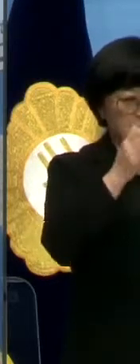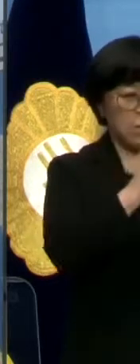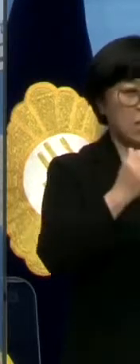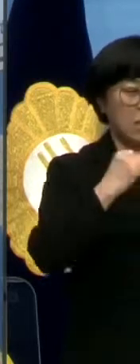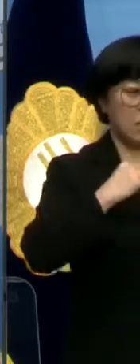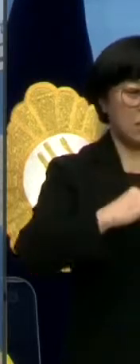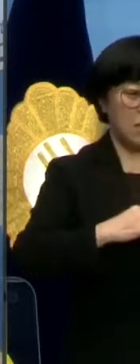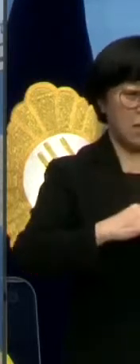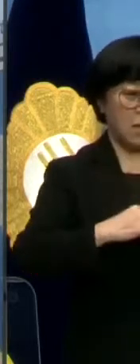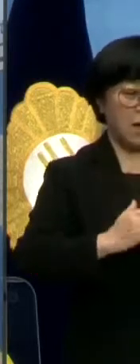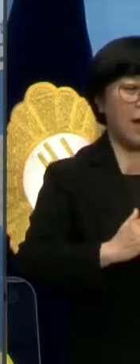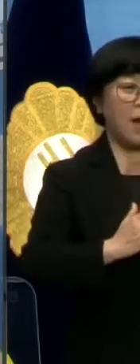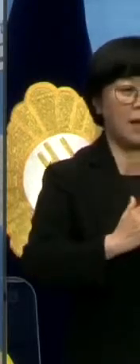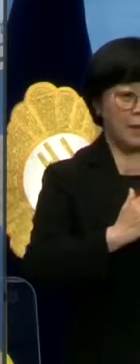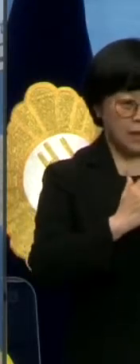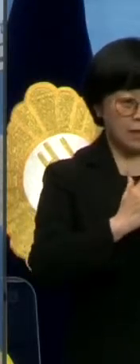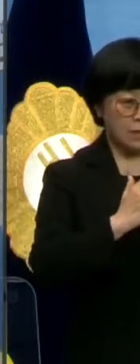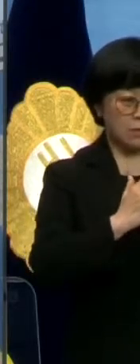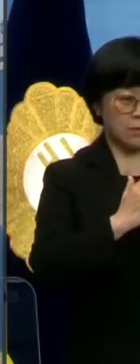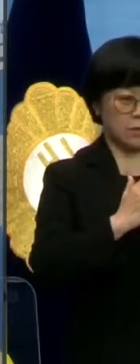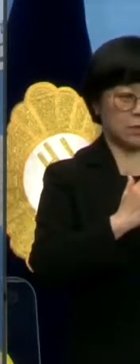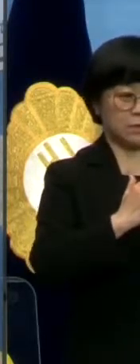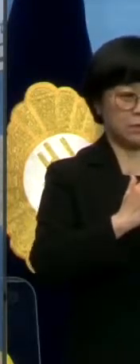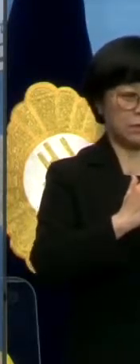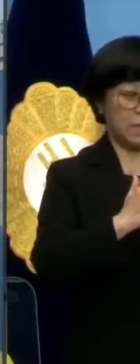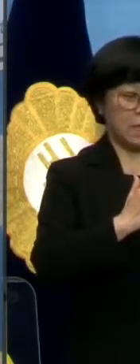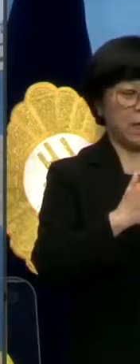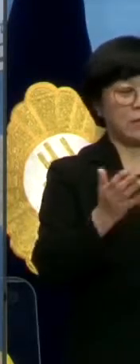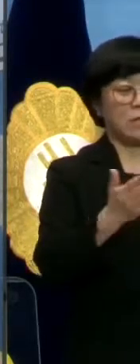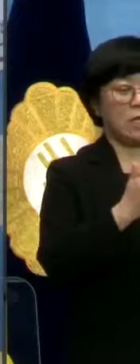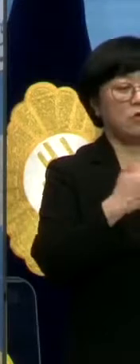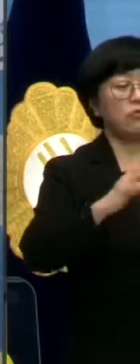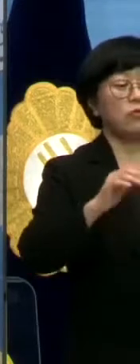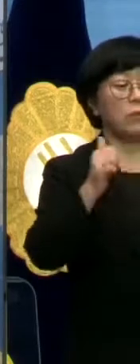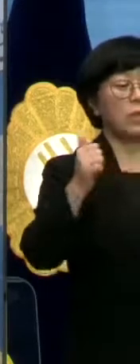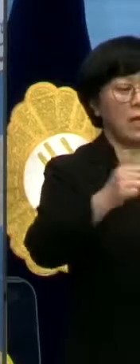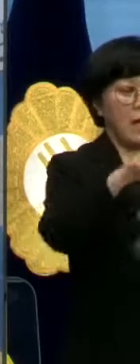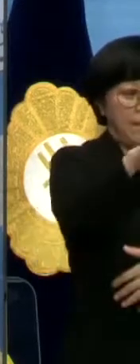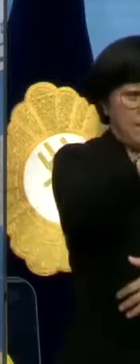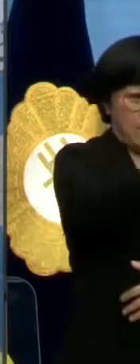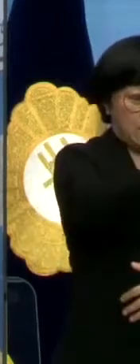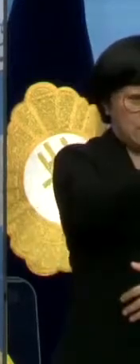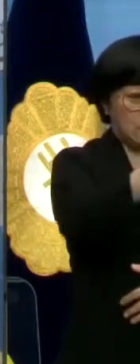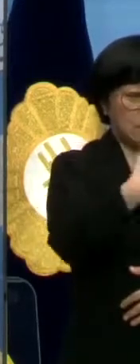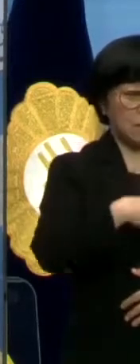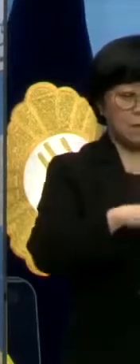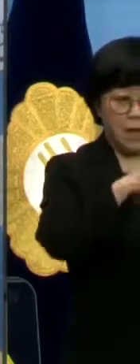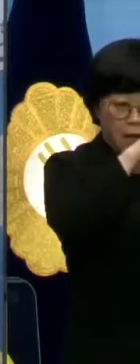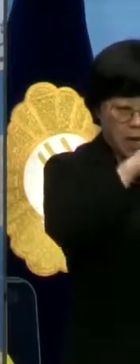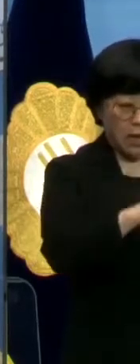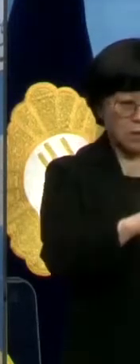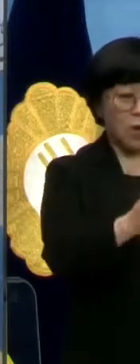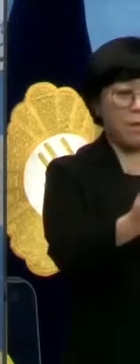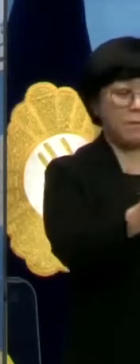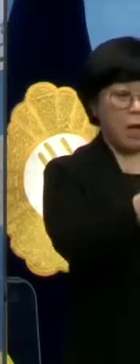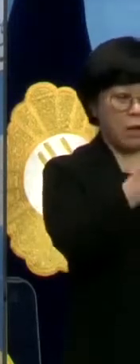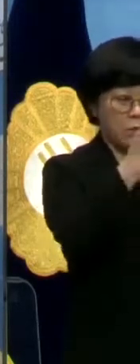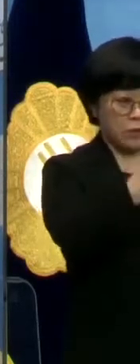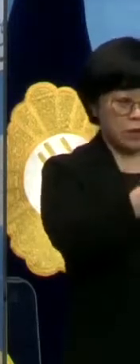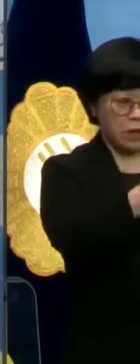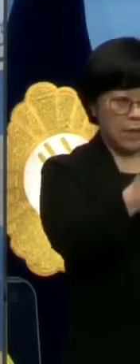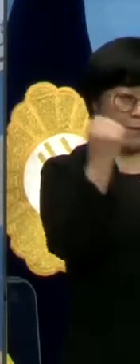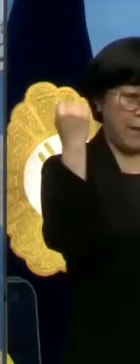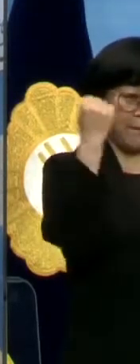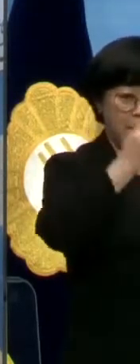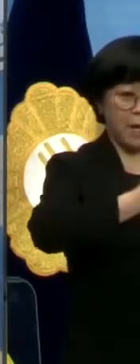인내의 한계점을 넘어섰습니다. 국회 앞에서는 연일 정부의 방역수칙에 대해